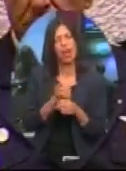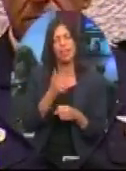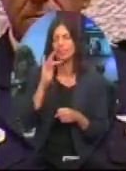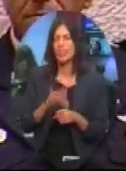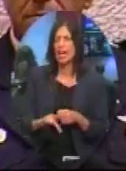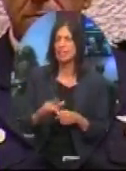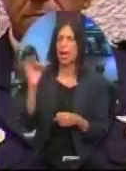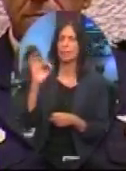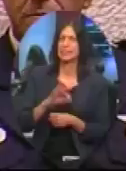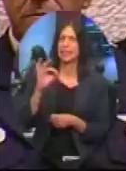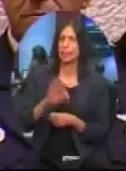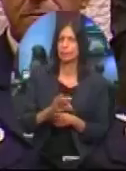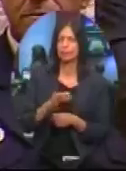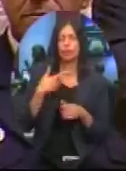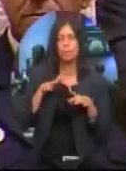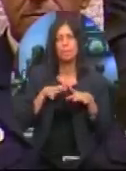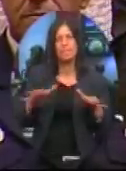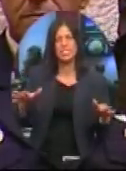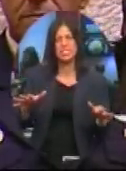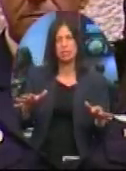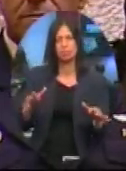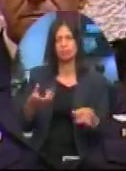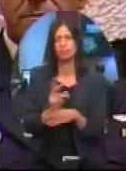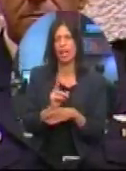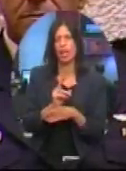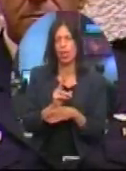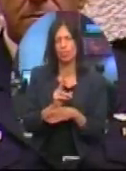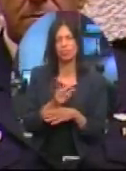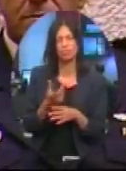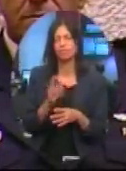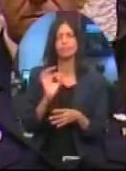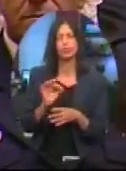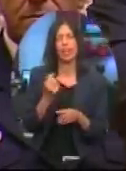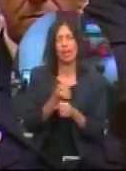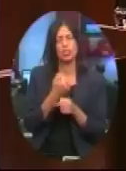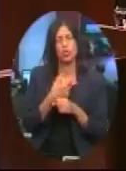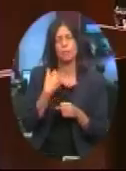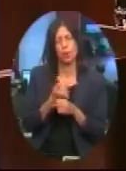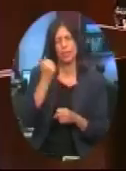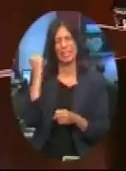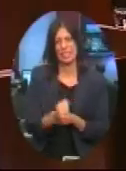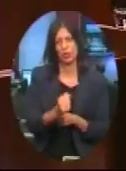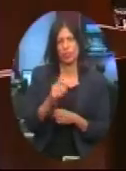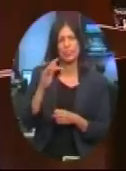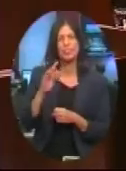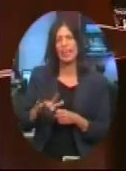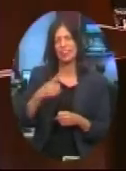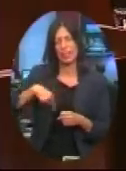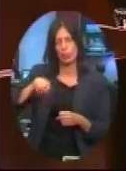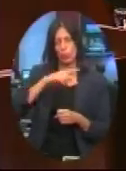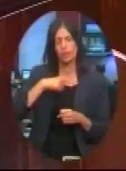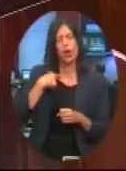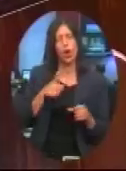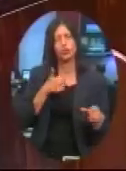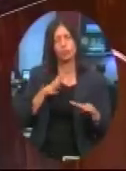המסיתים שמפיצים עלילות דם כדי להניע פעולות רצחניות נגדנו. ובעוד ראש הממשלה מדבר על